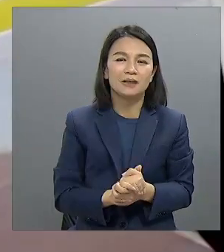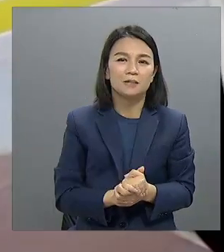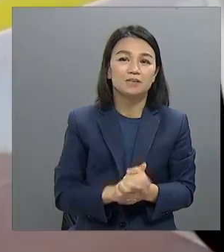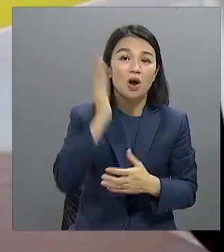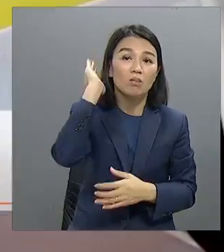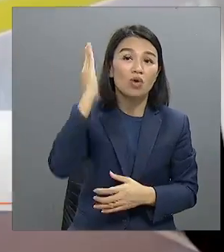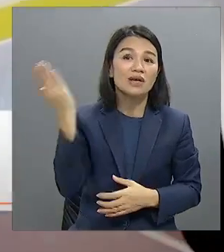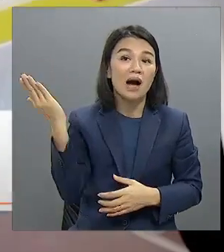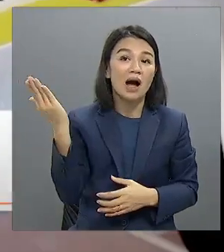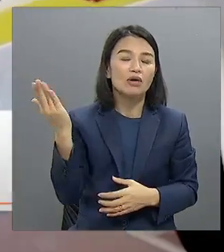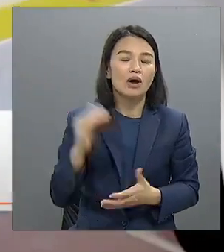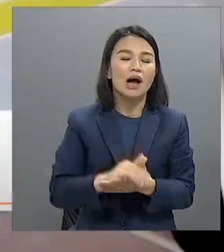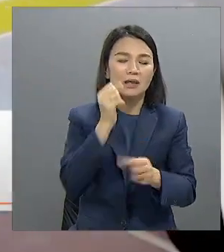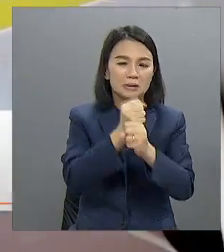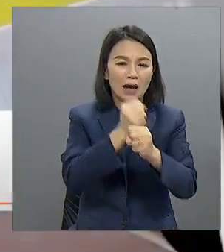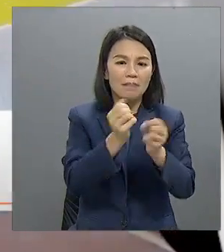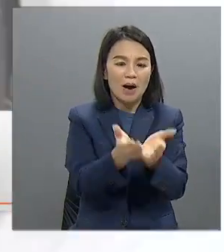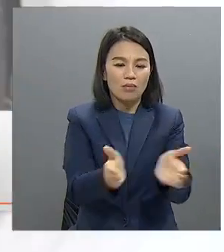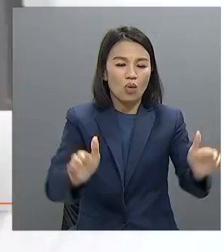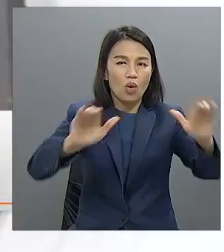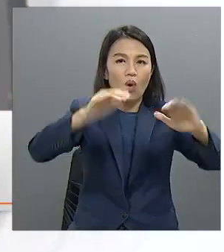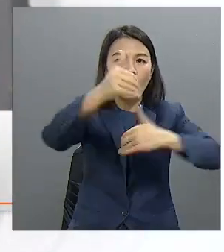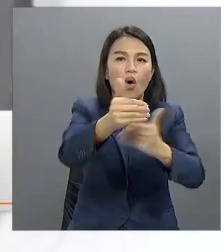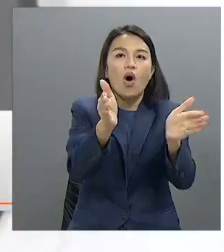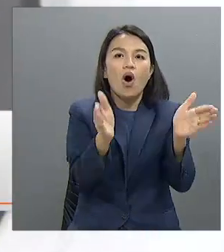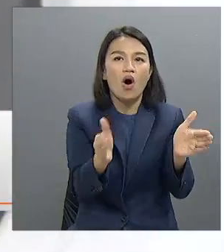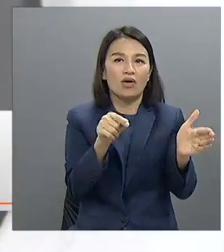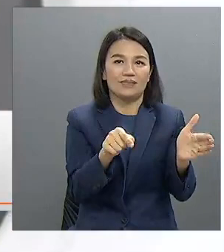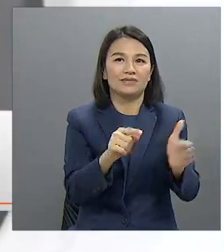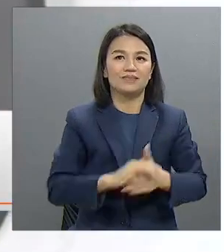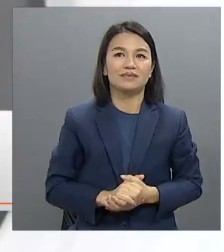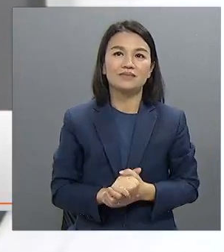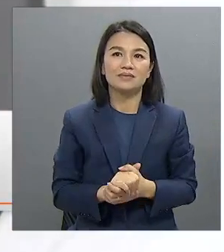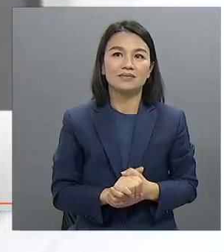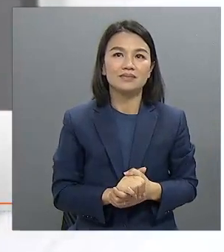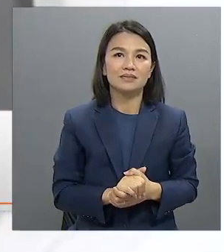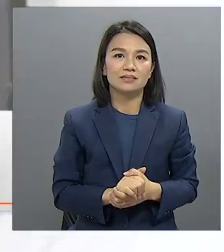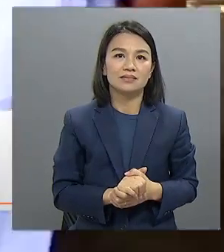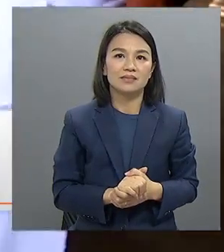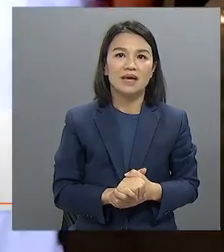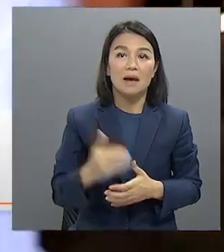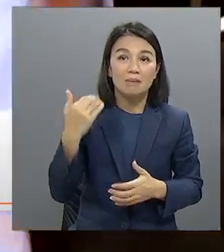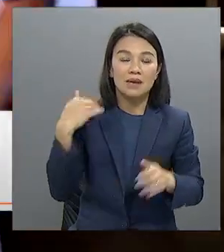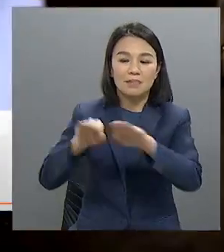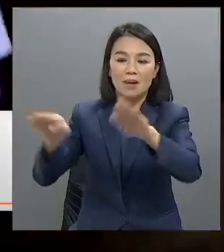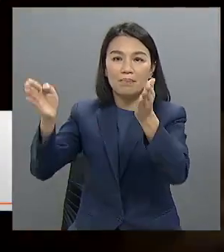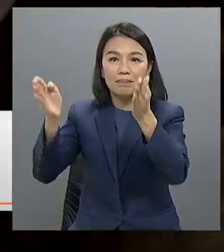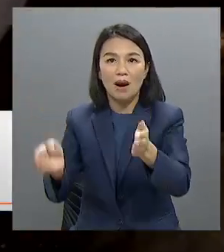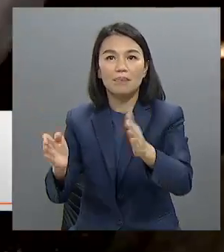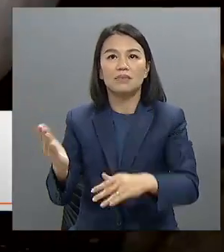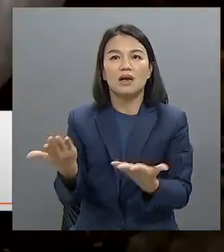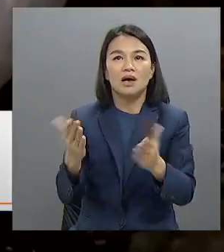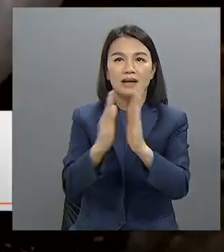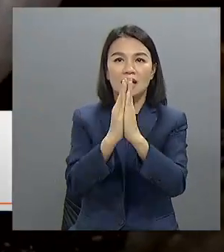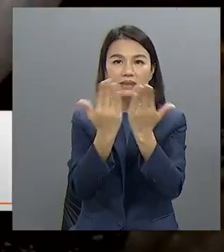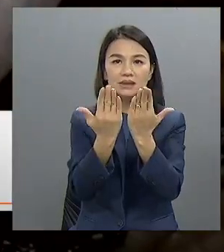ฏิบัติธรรมนี้ว่าห้องโอ่งนั่นเองนี่แหละค่ะเห็นไหมมีที่วางมีที่นอนหนังสือธรรมะ ครับก